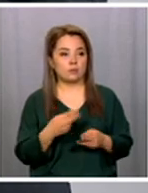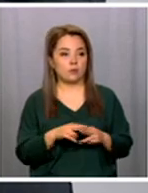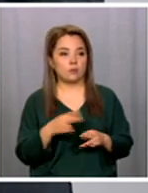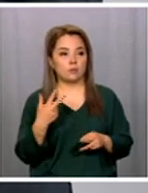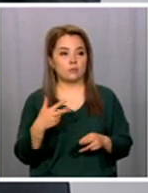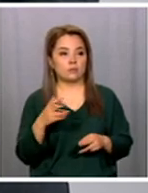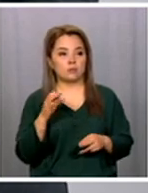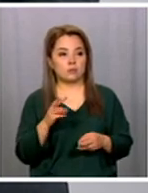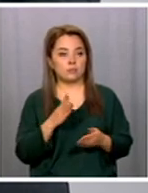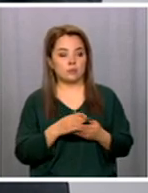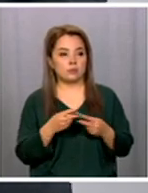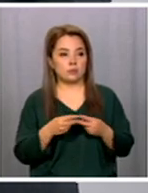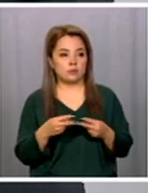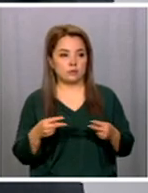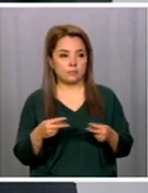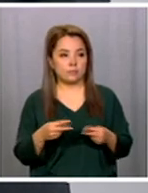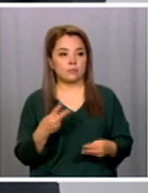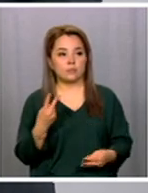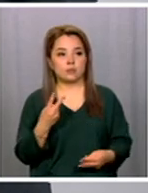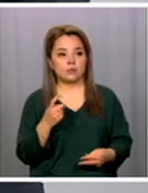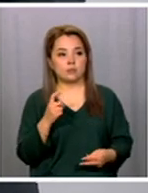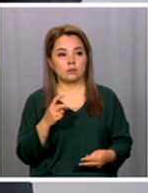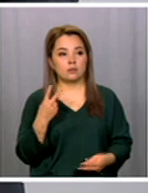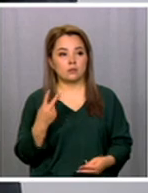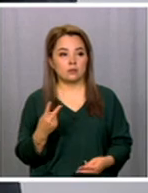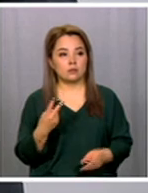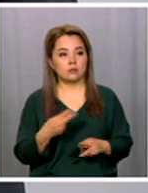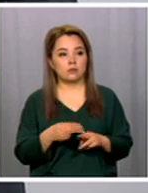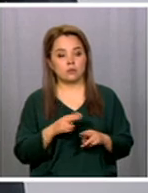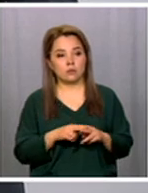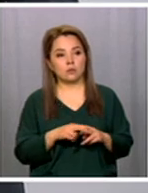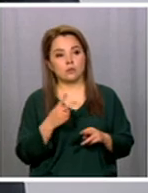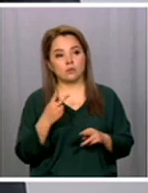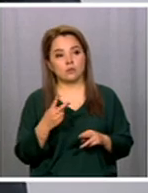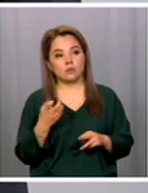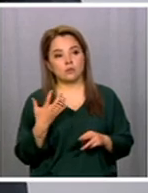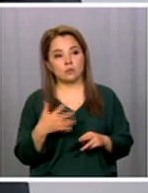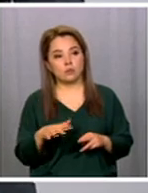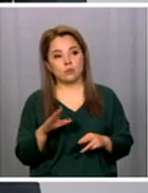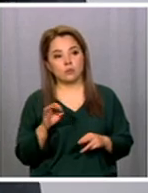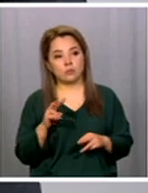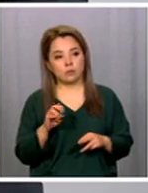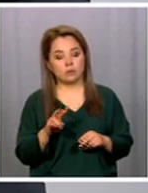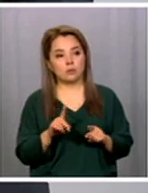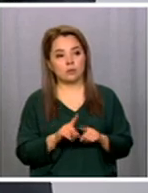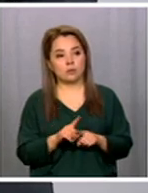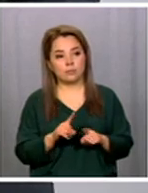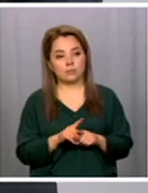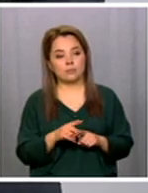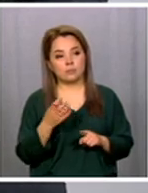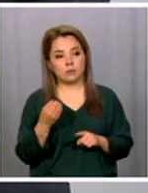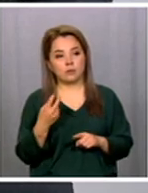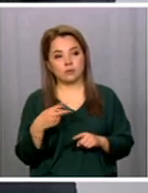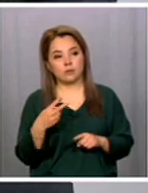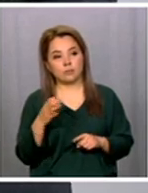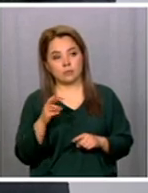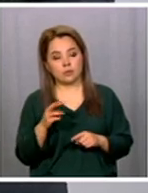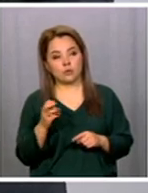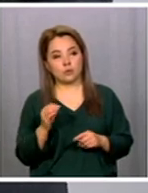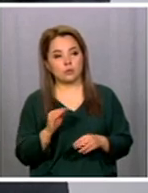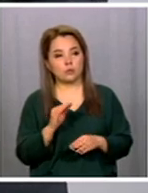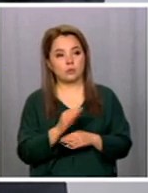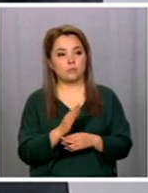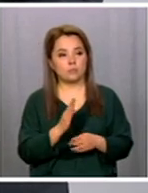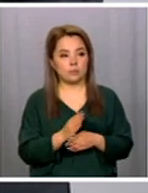сантиметрге тең. Екінші X2, яғни 250 ньютон күштің әсерінен тағы 20 сантиметрге созылды, ол яғни